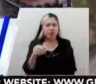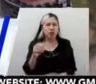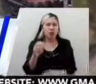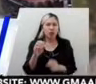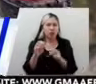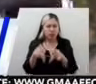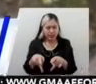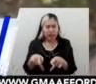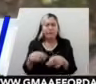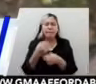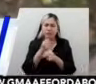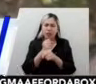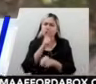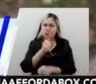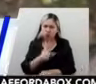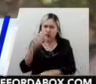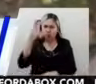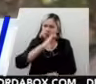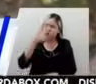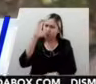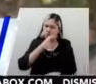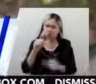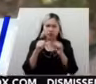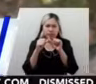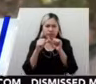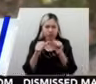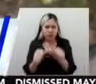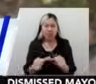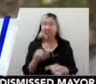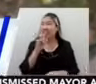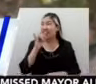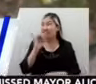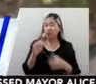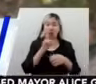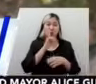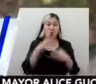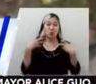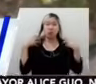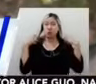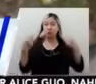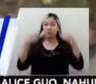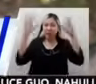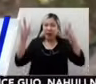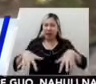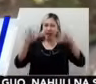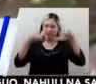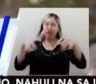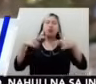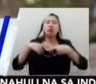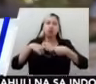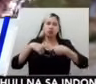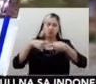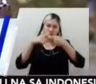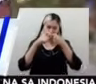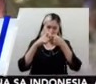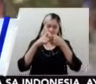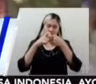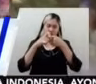ulan nito sir ngayon, ihinto talaga natin. Ihinto natin. Dahil hindi natin pwede igambol yung